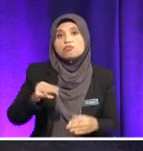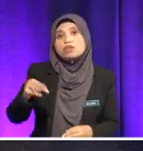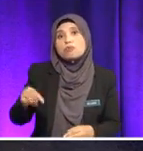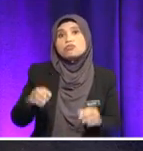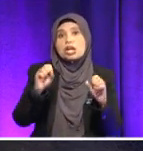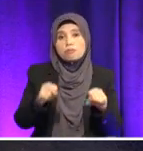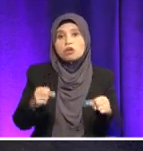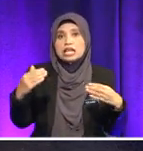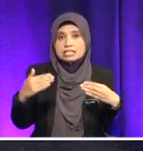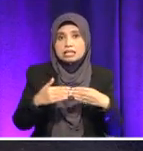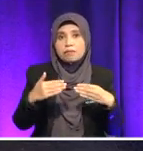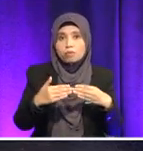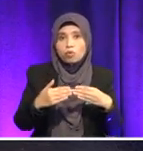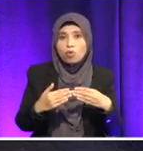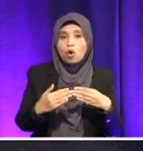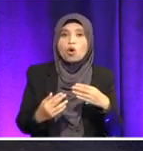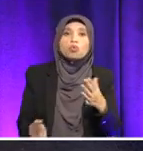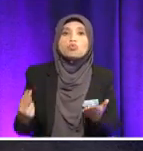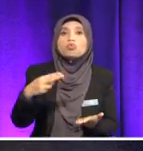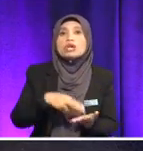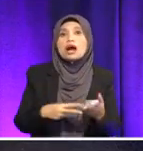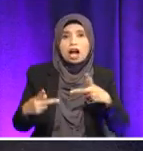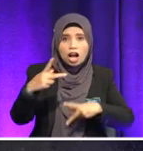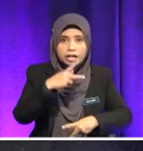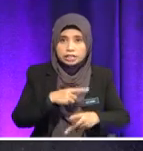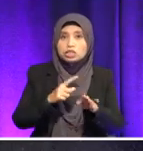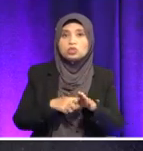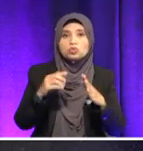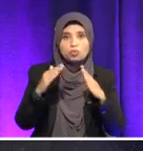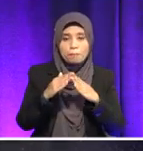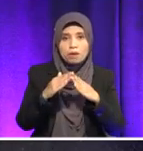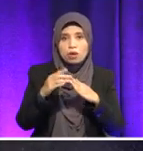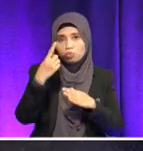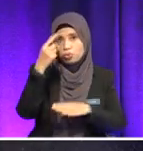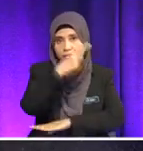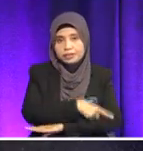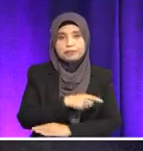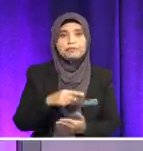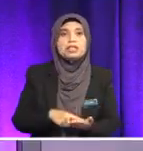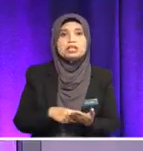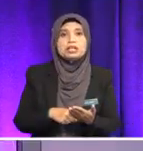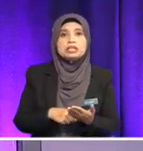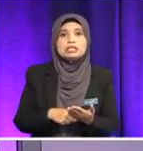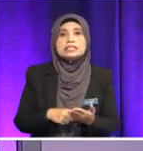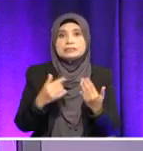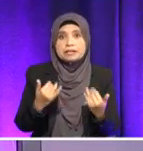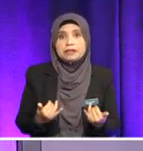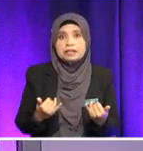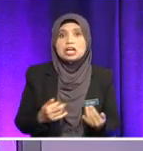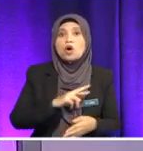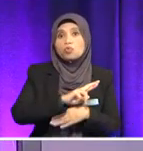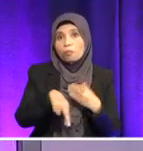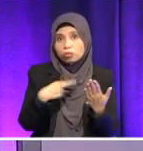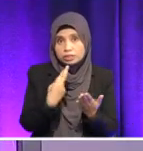di rumah dan sedikit kesimpulan terhadap apa yang telah kita belajar sepakat hari ini Cikgu Iya saya tangkap